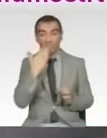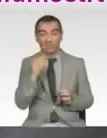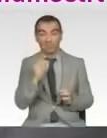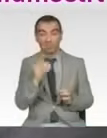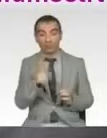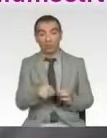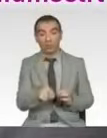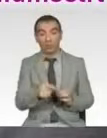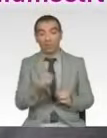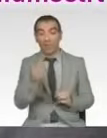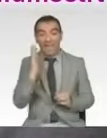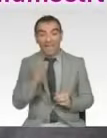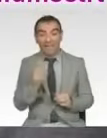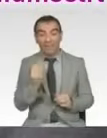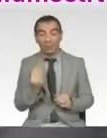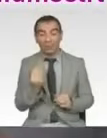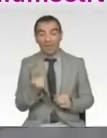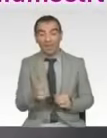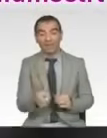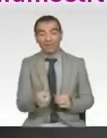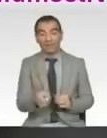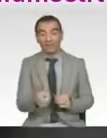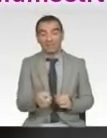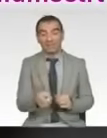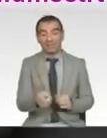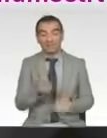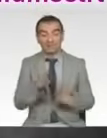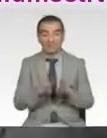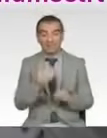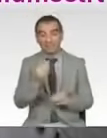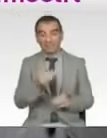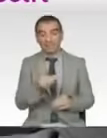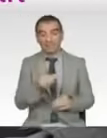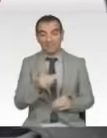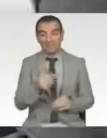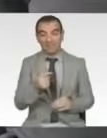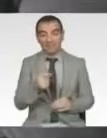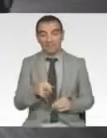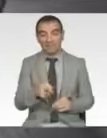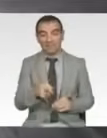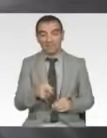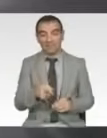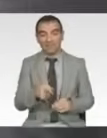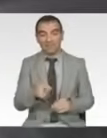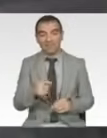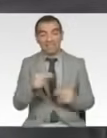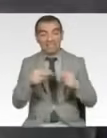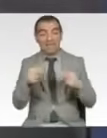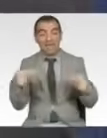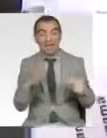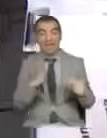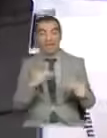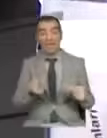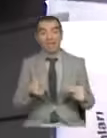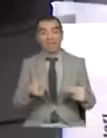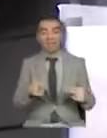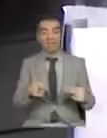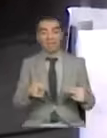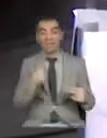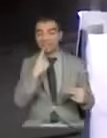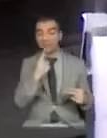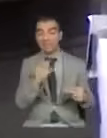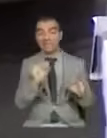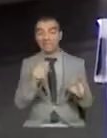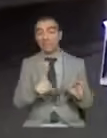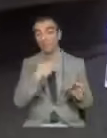Çocuklara en güzel şekilde değerlerimizi, kültürümüzü. Ha, burada hep hikayeler var değil mi? Evet, şimdi kahramanımız diyor ki